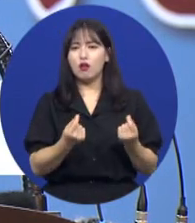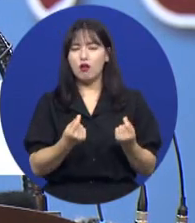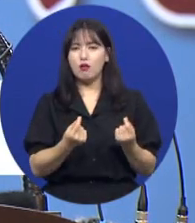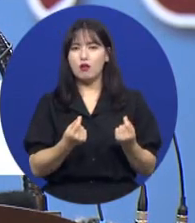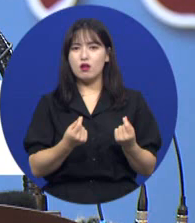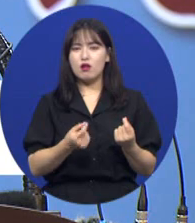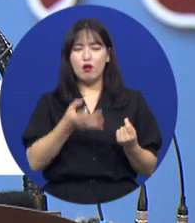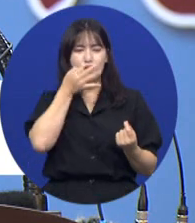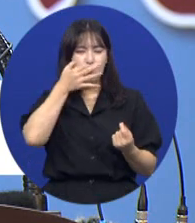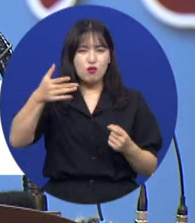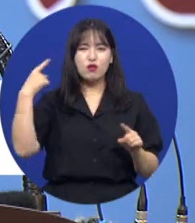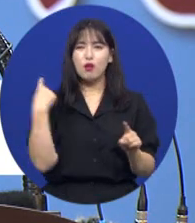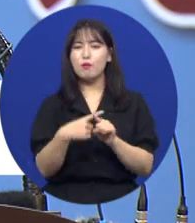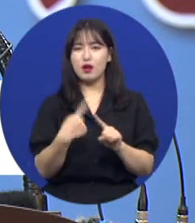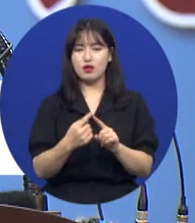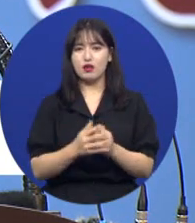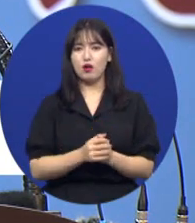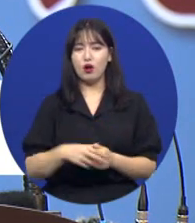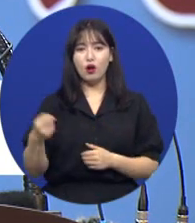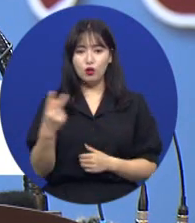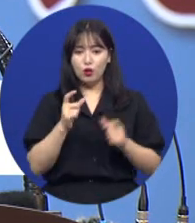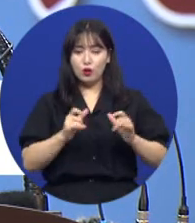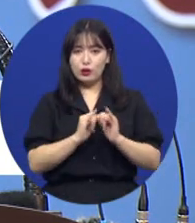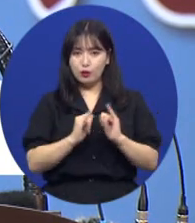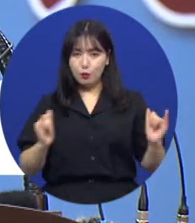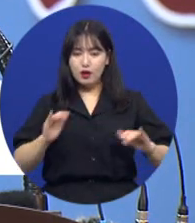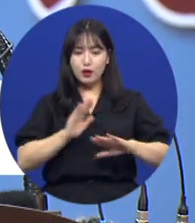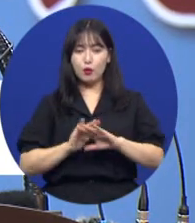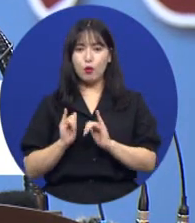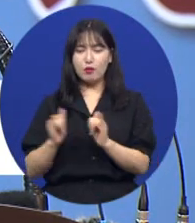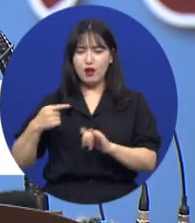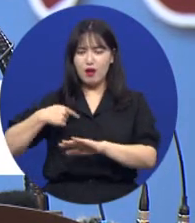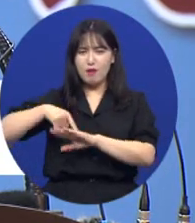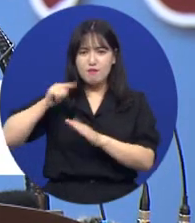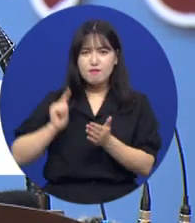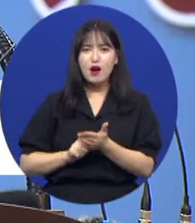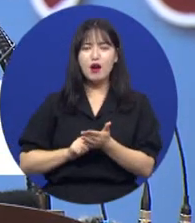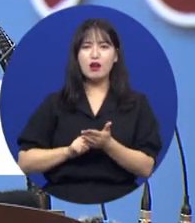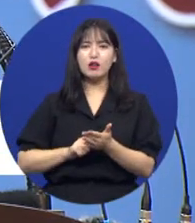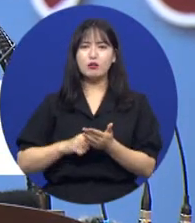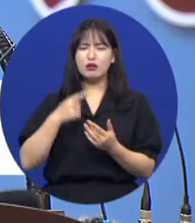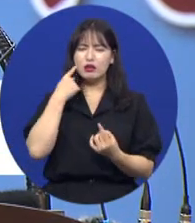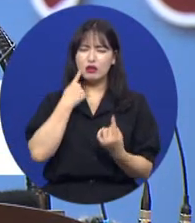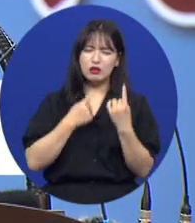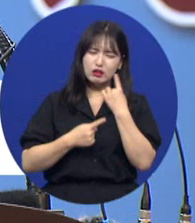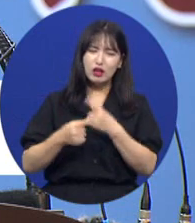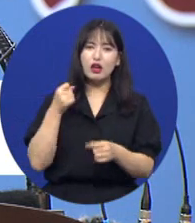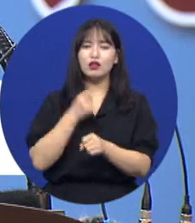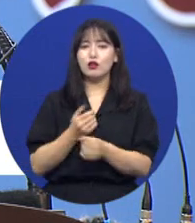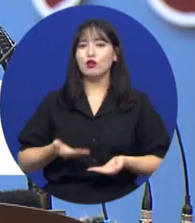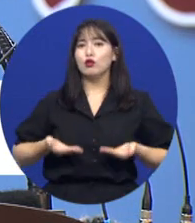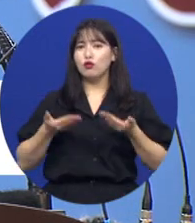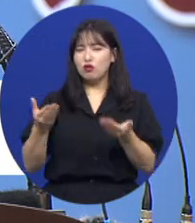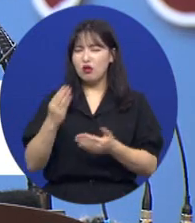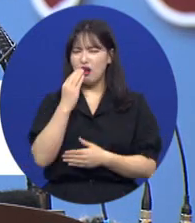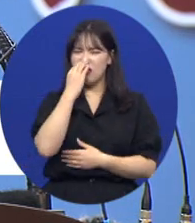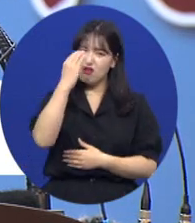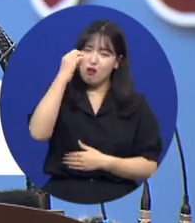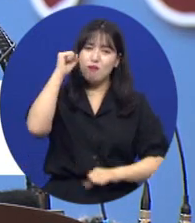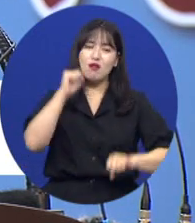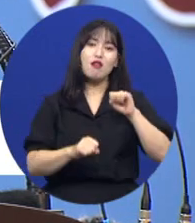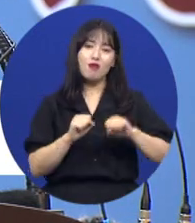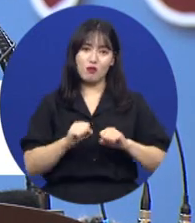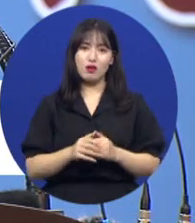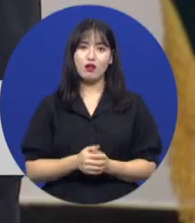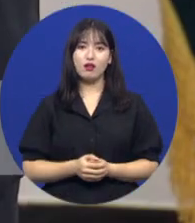드러낸 해체 이자 도민들과 농민들이 가슴을 멍들게 하는 보 많이 초상 이라고